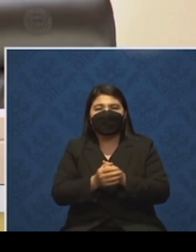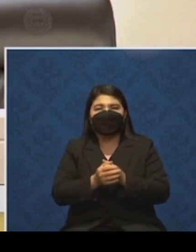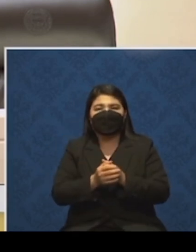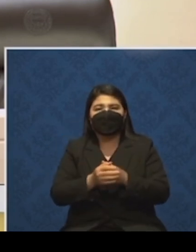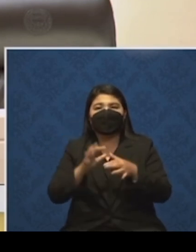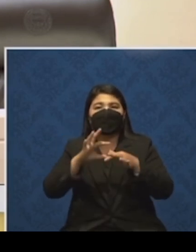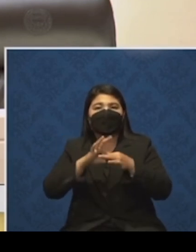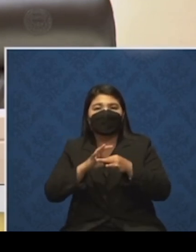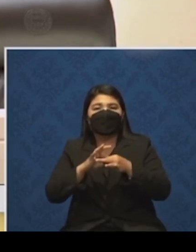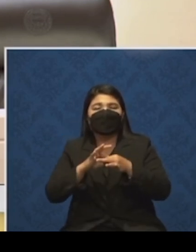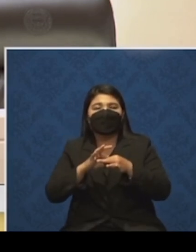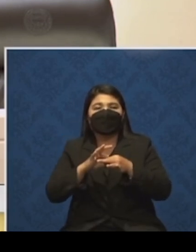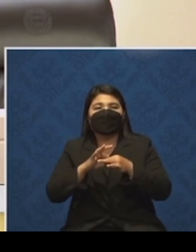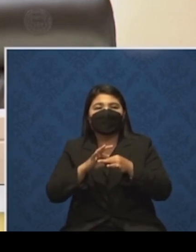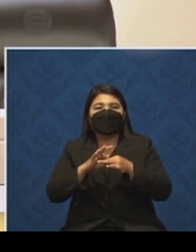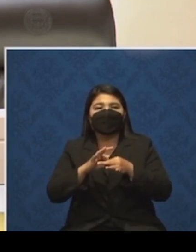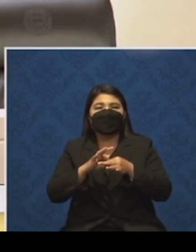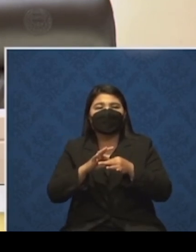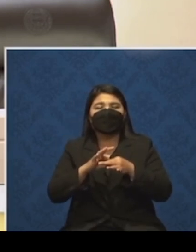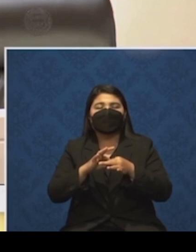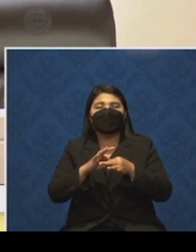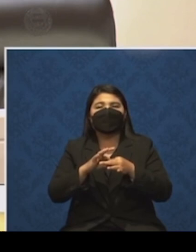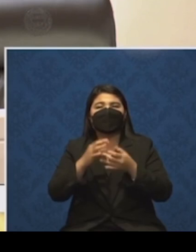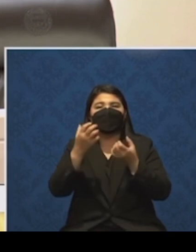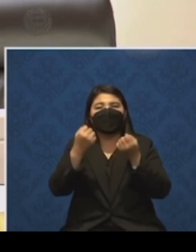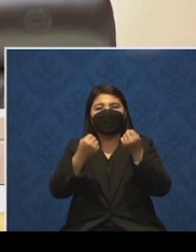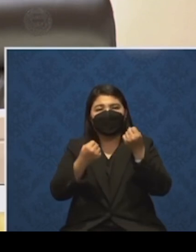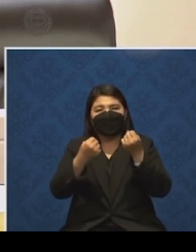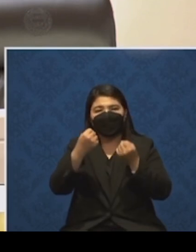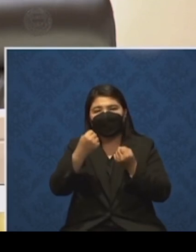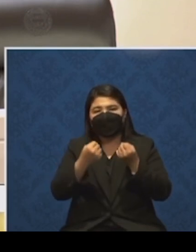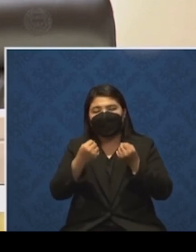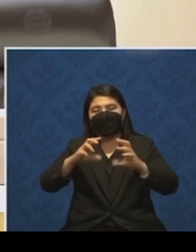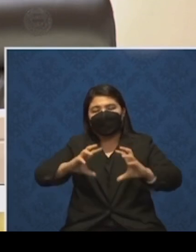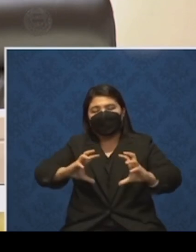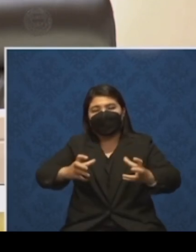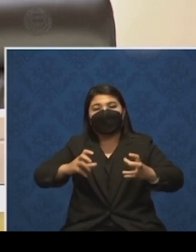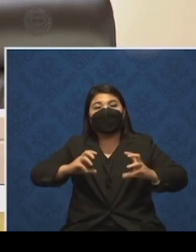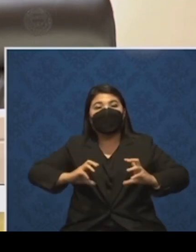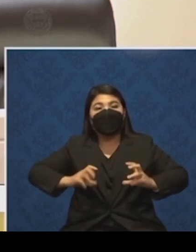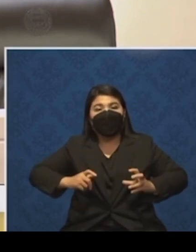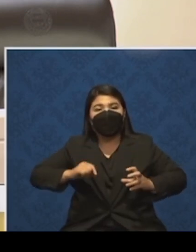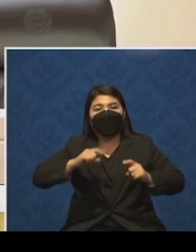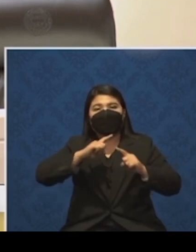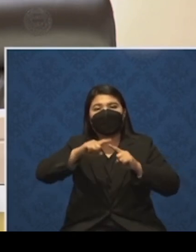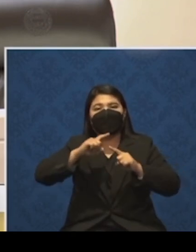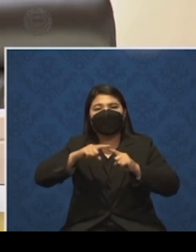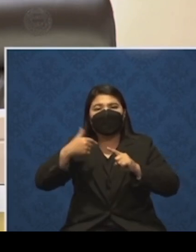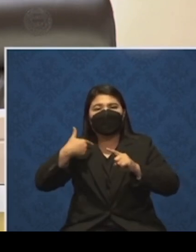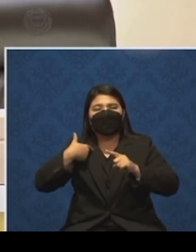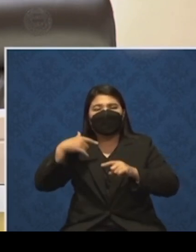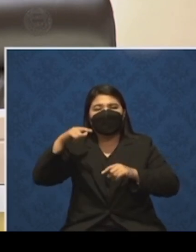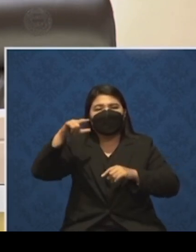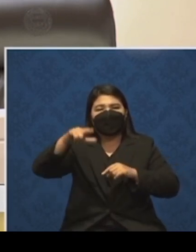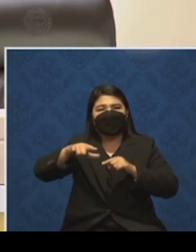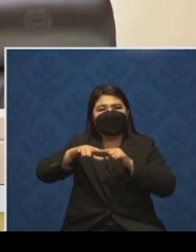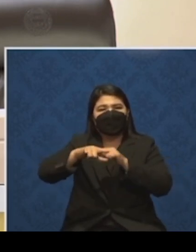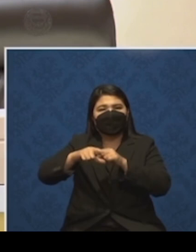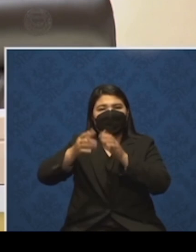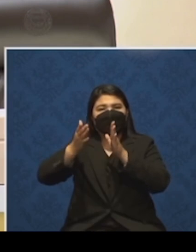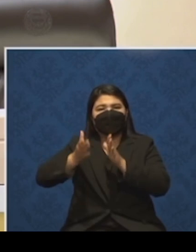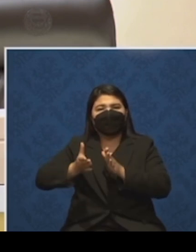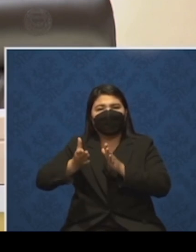สาธารณะสะเทินบกยางก่อล้อยางเรื่องของอากาศยานและคนขับตรงนี้ก็อยู่ในขั้นของการ